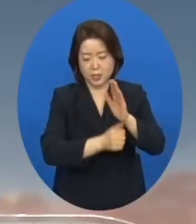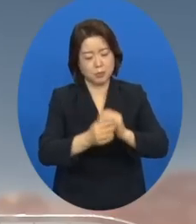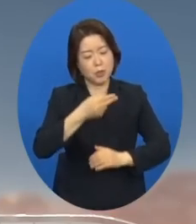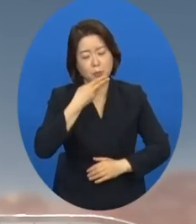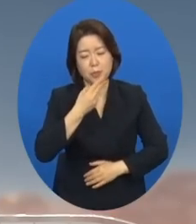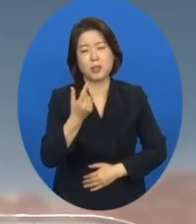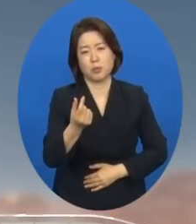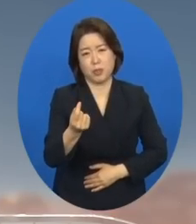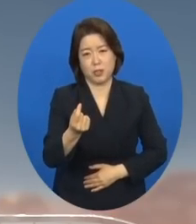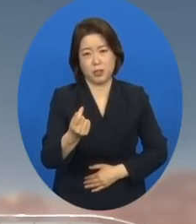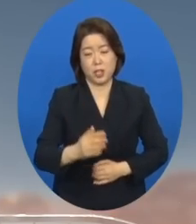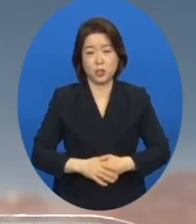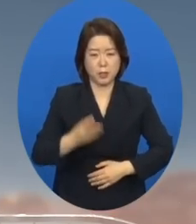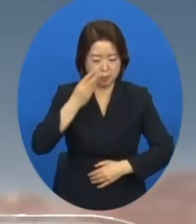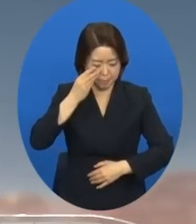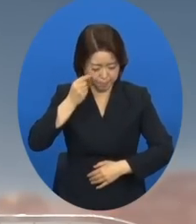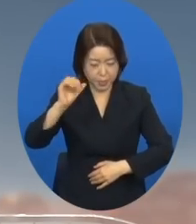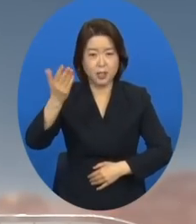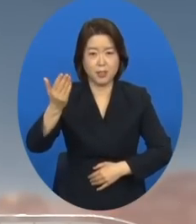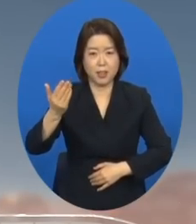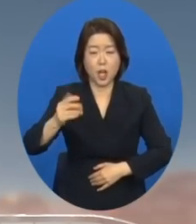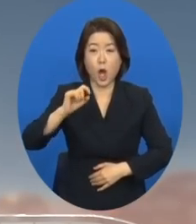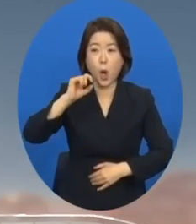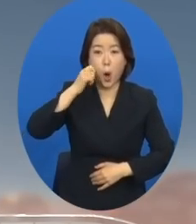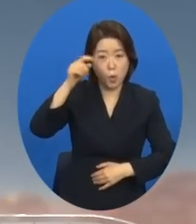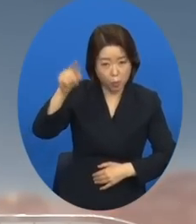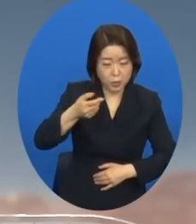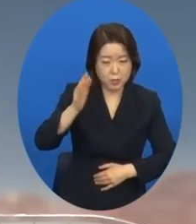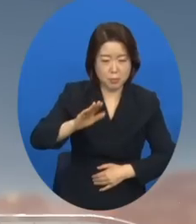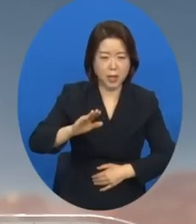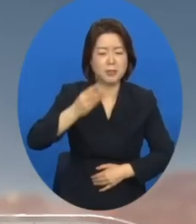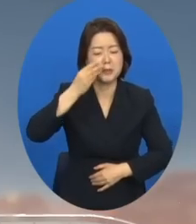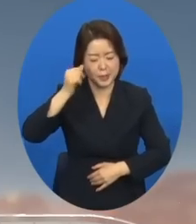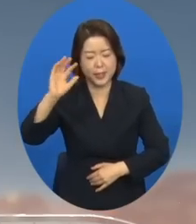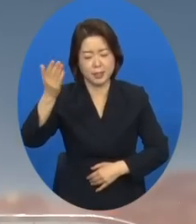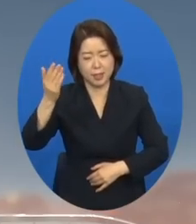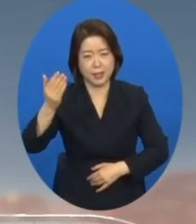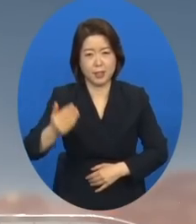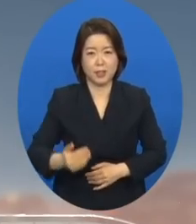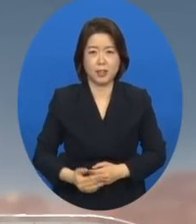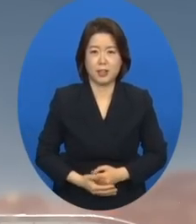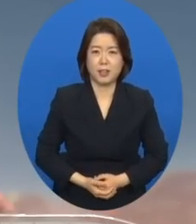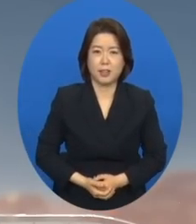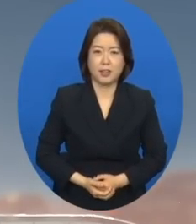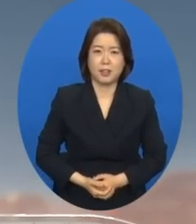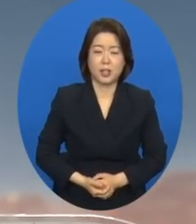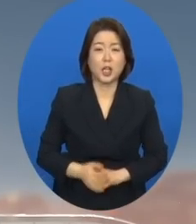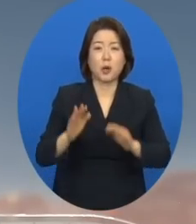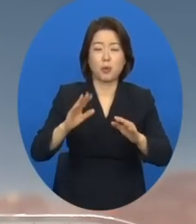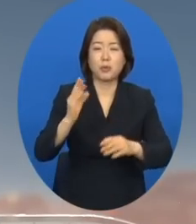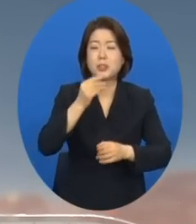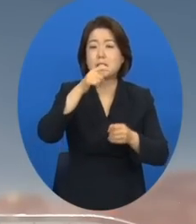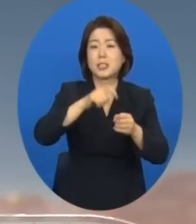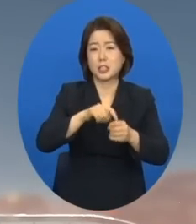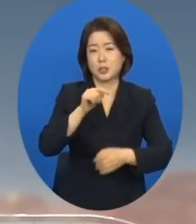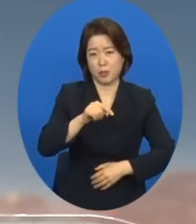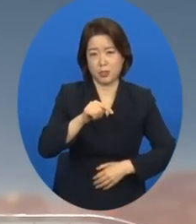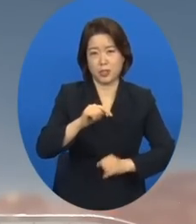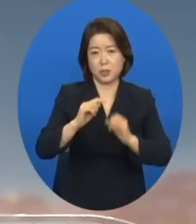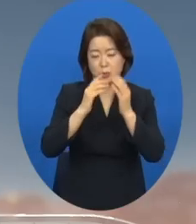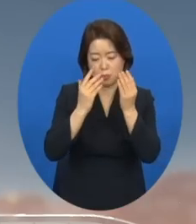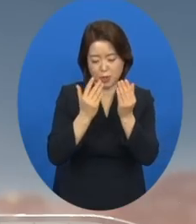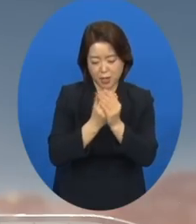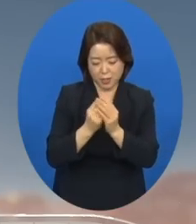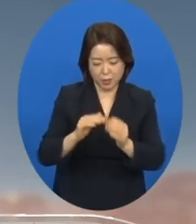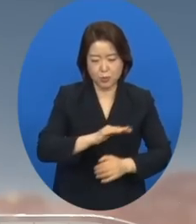않는다 넌 형통하게 될 거야 어려움이 있겠지만 형통하게 될 거야 오늘이 성찬이 완전한